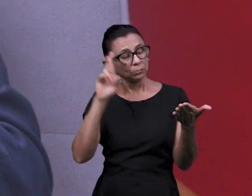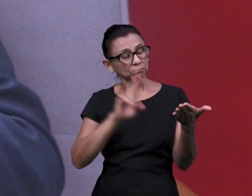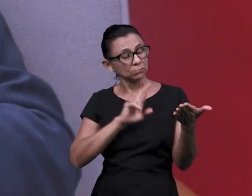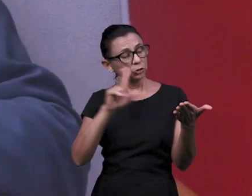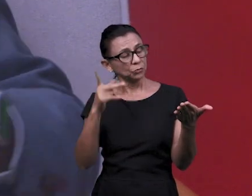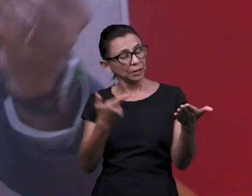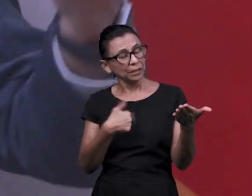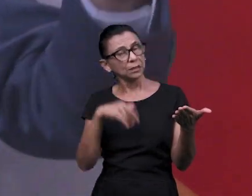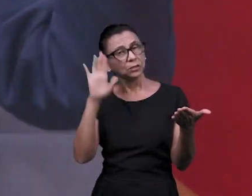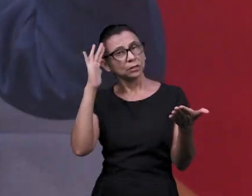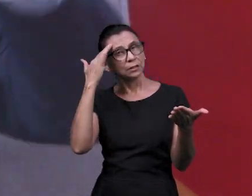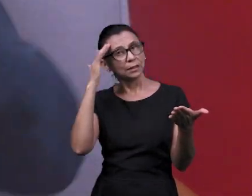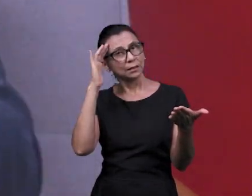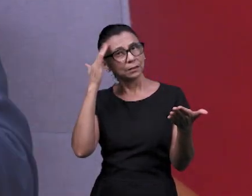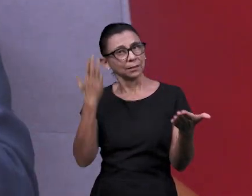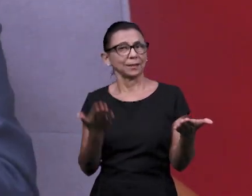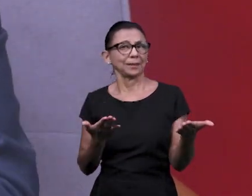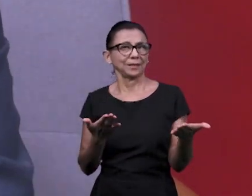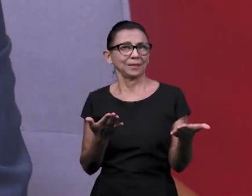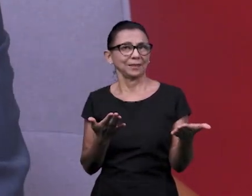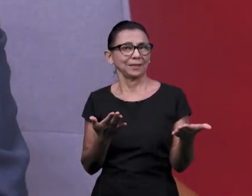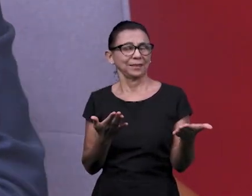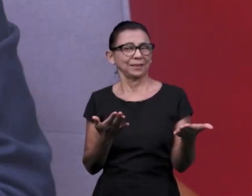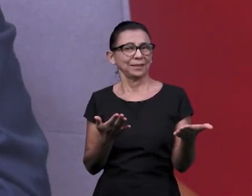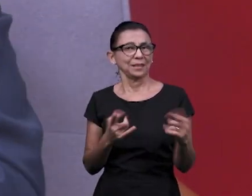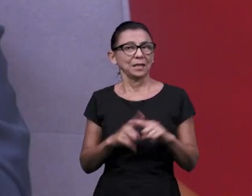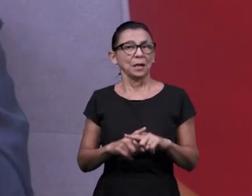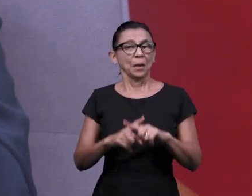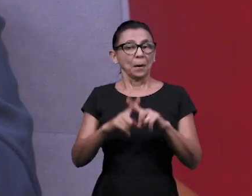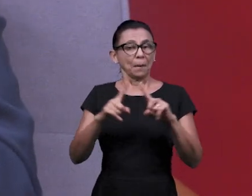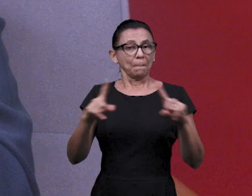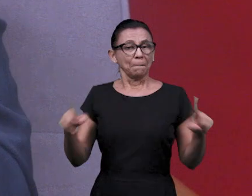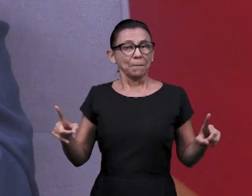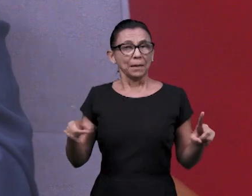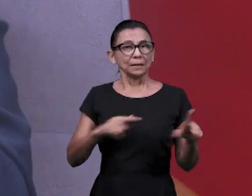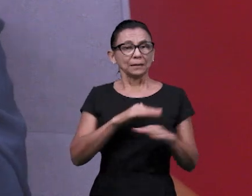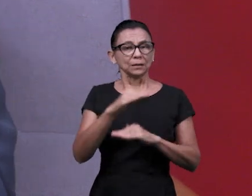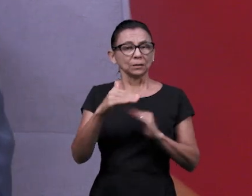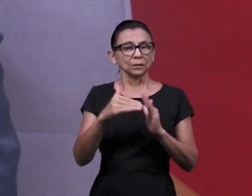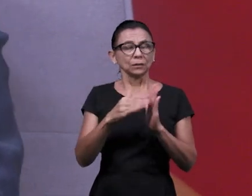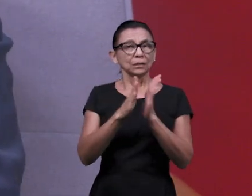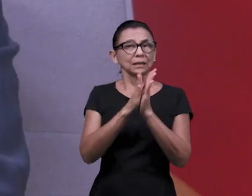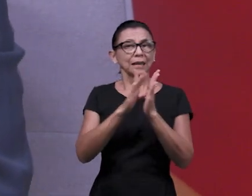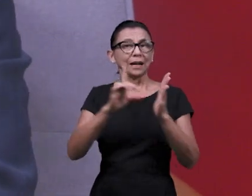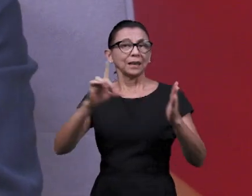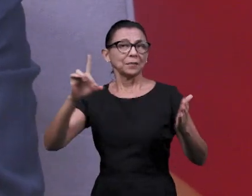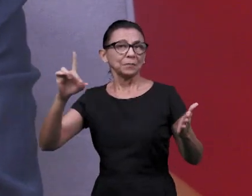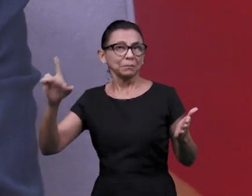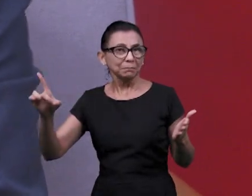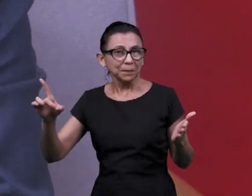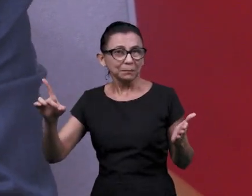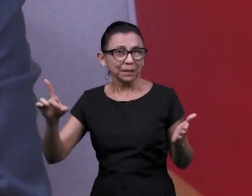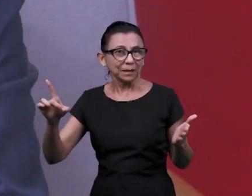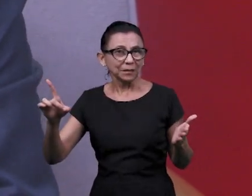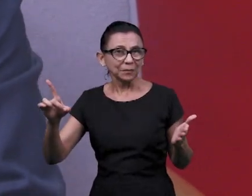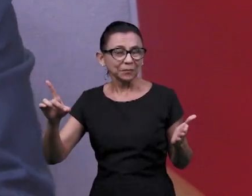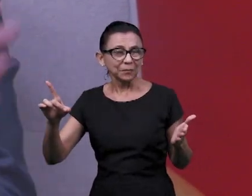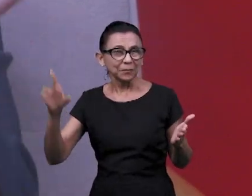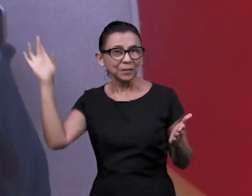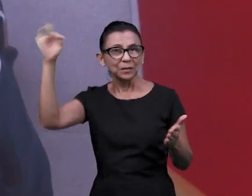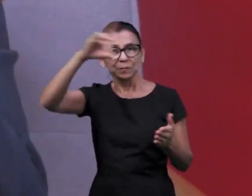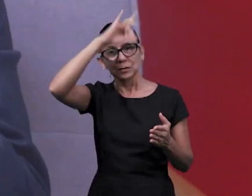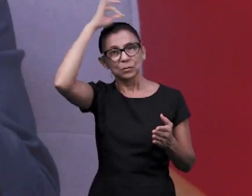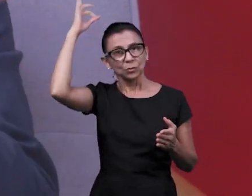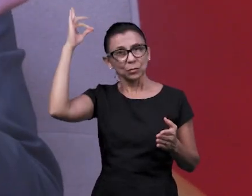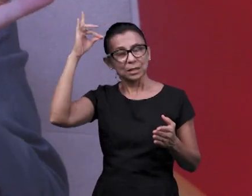Mais comme Daniel vient de parler, c'est lui qui a inspiré le registre, l'écriture, et il